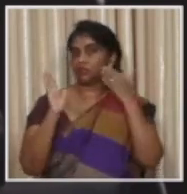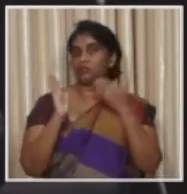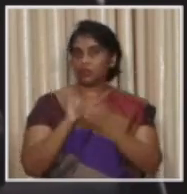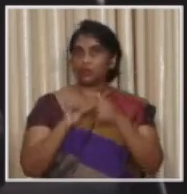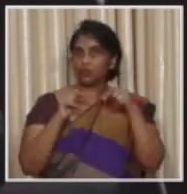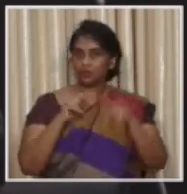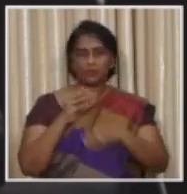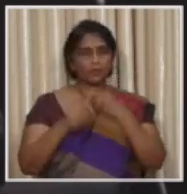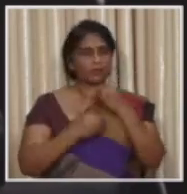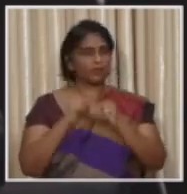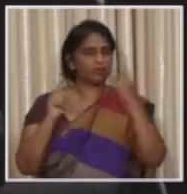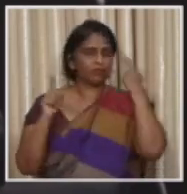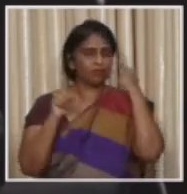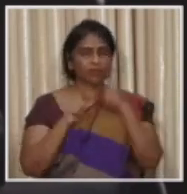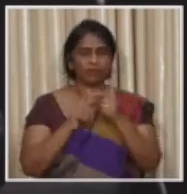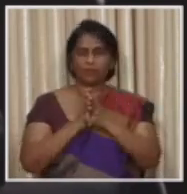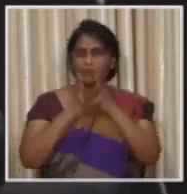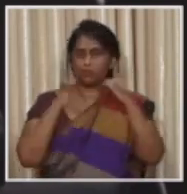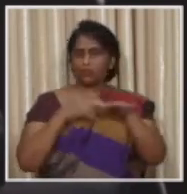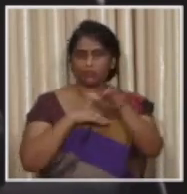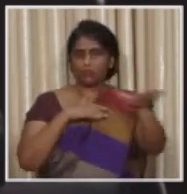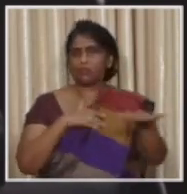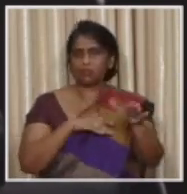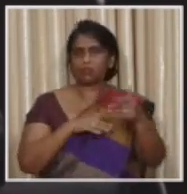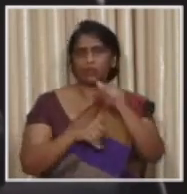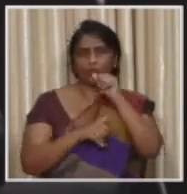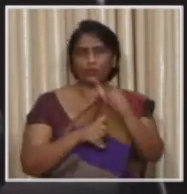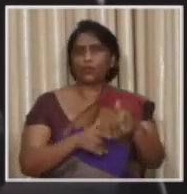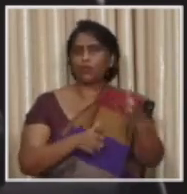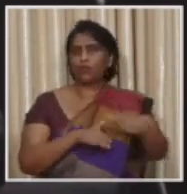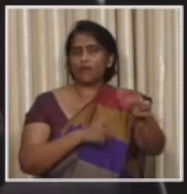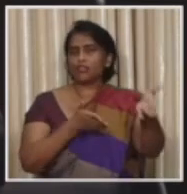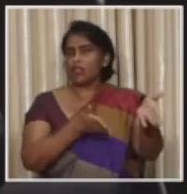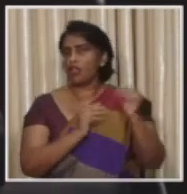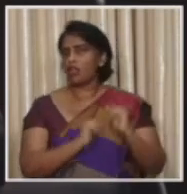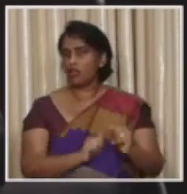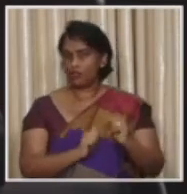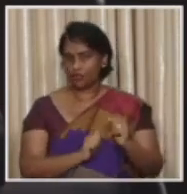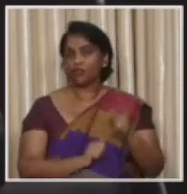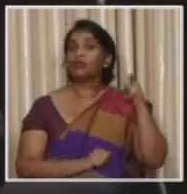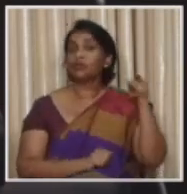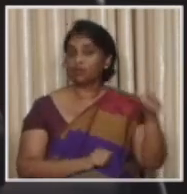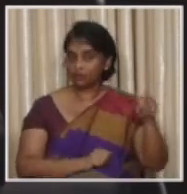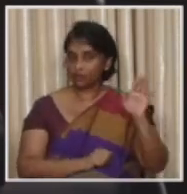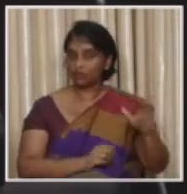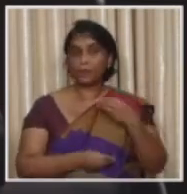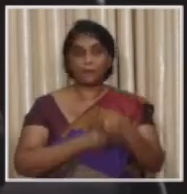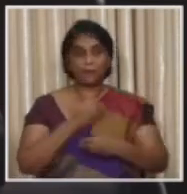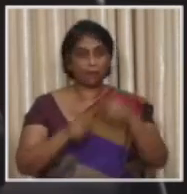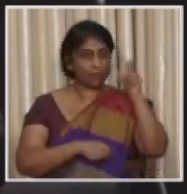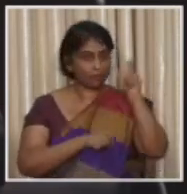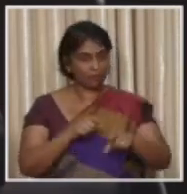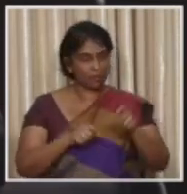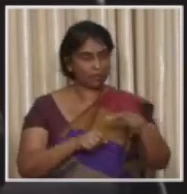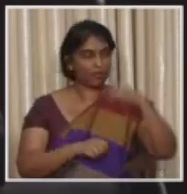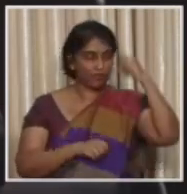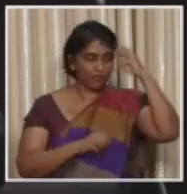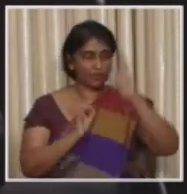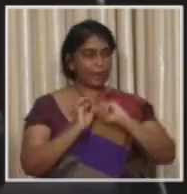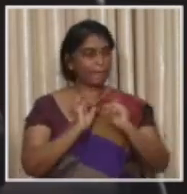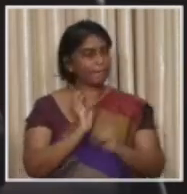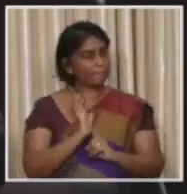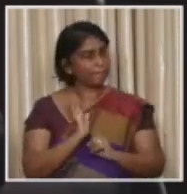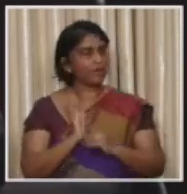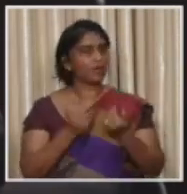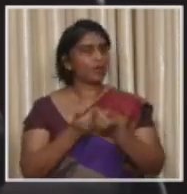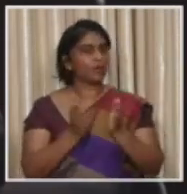දැන් ඒ කර්මාන්තකරුවා ගැන මහා පොළවේ තියෙන තත්ත්වය මොකද්ද? මහා පොළවේ තියෙන තත්ත්වය තමයි ඒ කර්මාන්තකරුවට විදුලි බලේ ඉඳලා